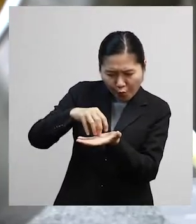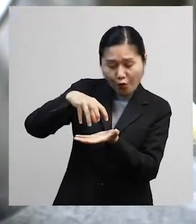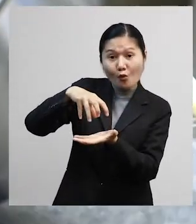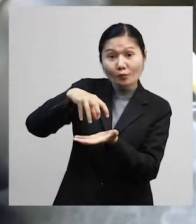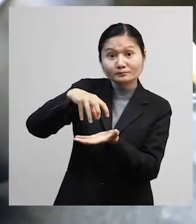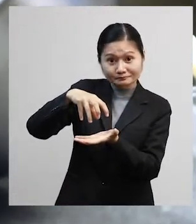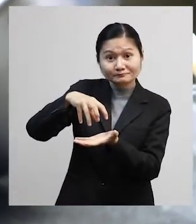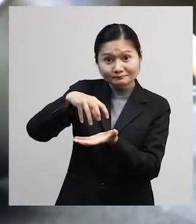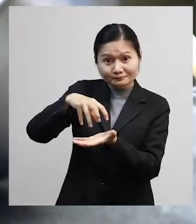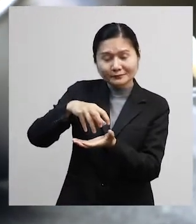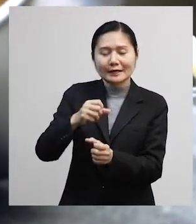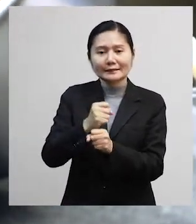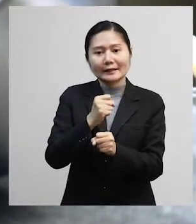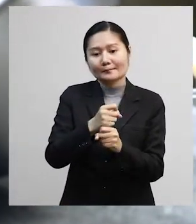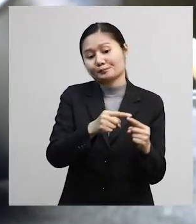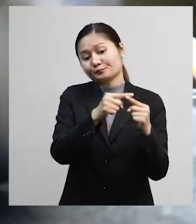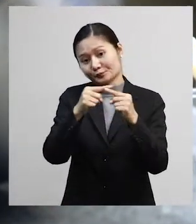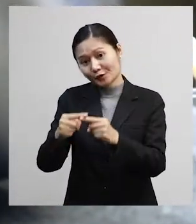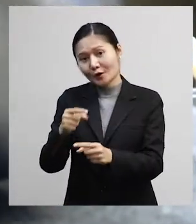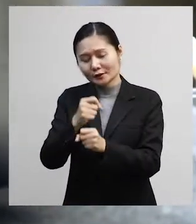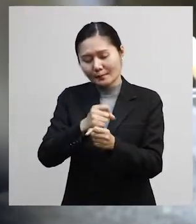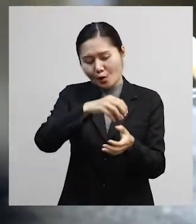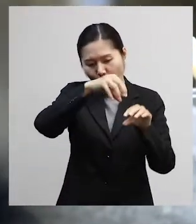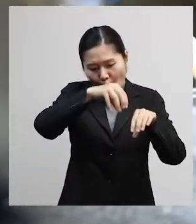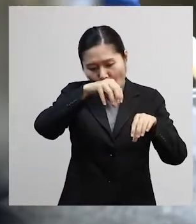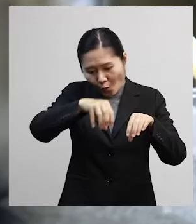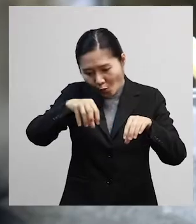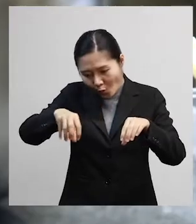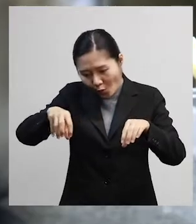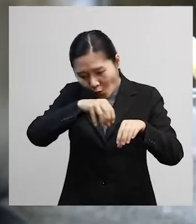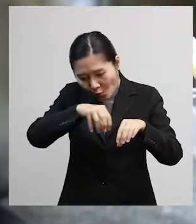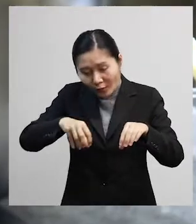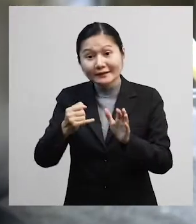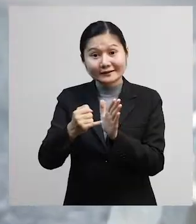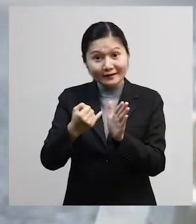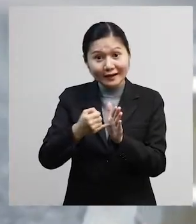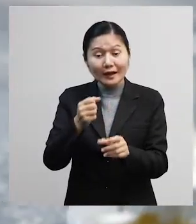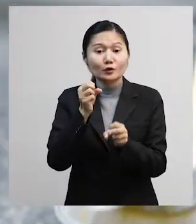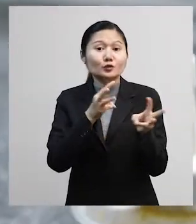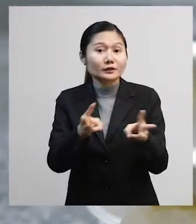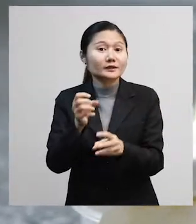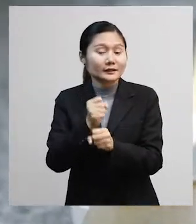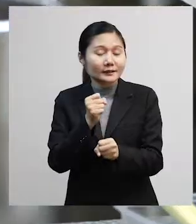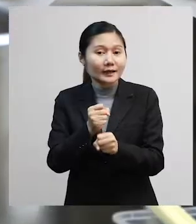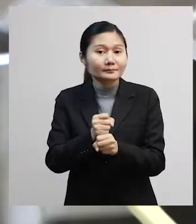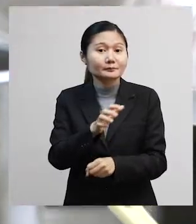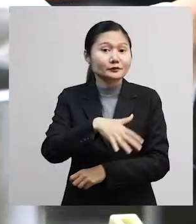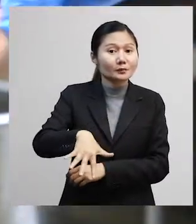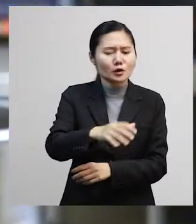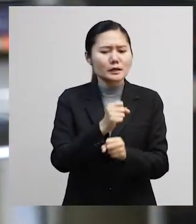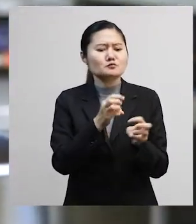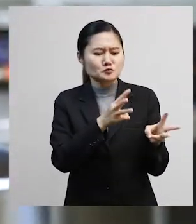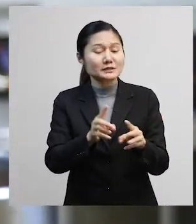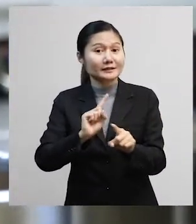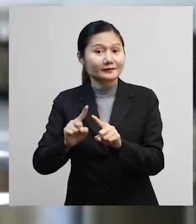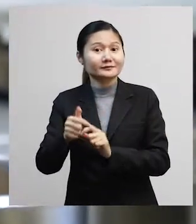พื่อให้เราทำขั้นตอนในการขึ้นรูปได้ง่ายขึ้นนะคะซึ่งขั้นตอนในการขึ้นรูปนี้นะคะน้องๆสามารถทำได้หลายวิ